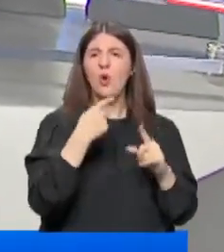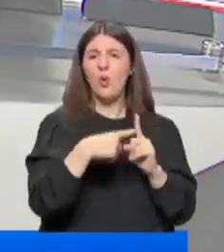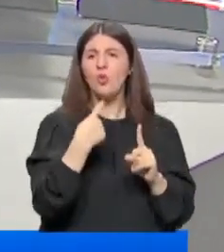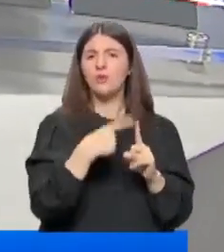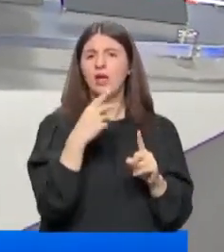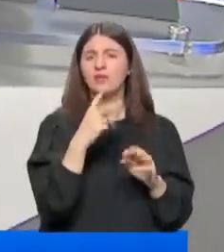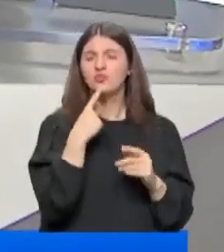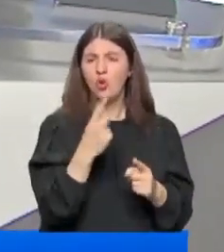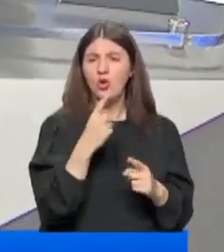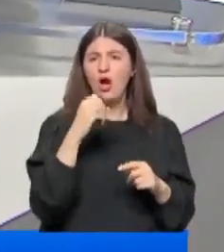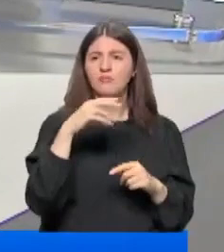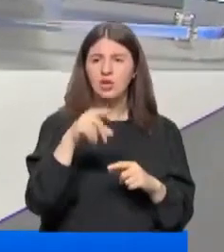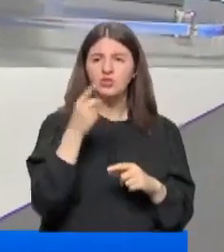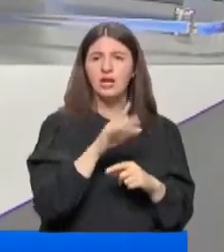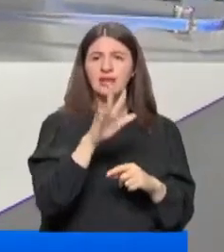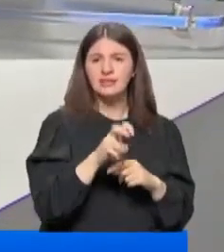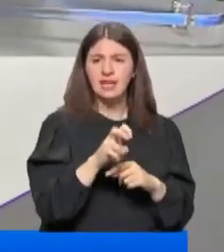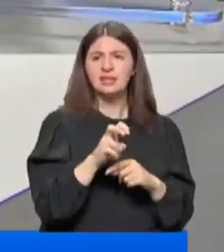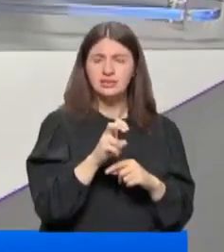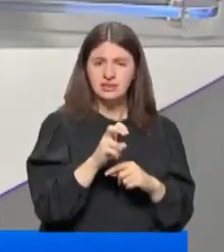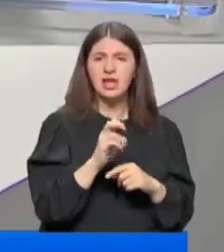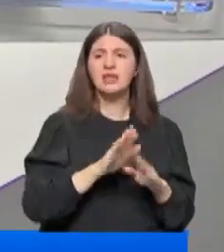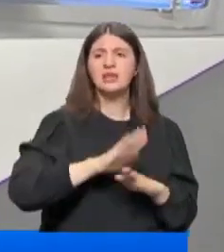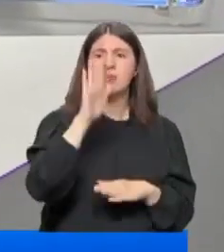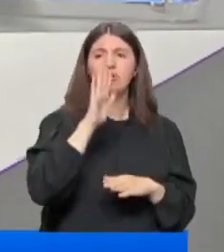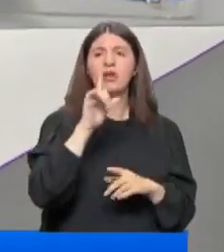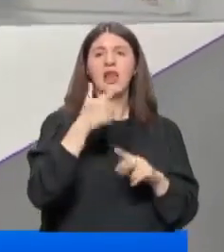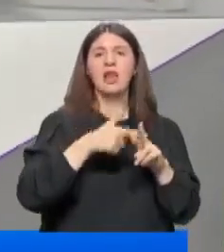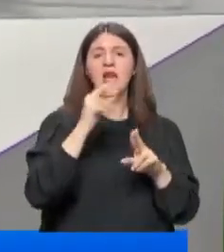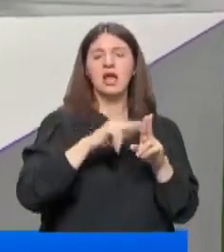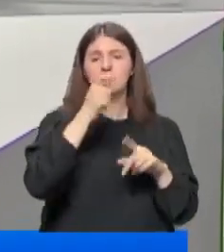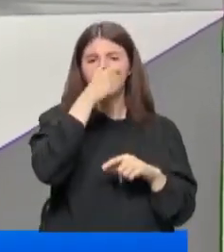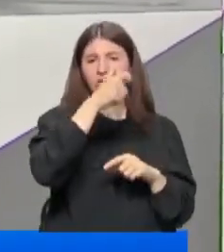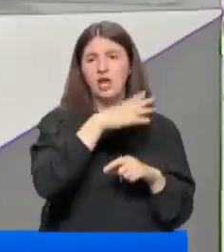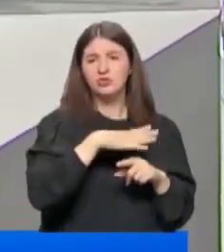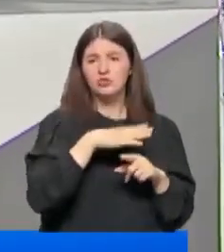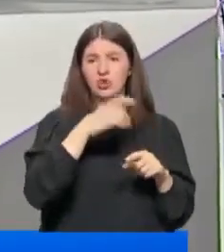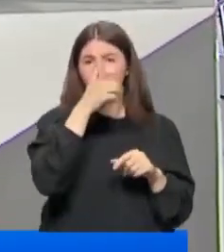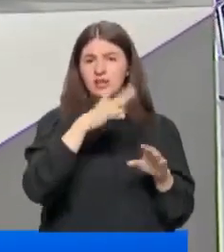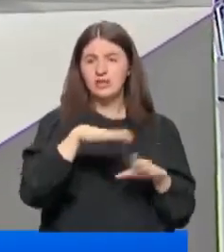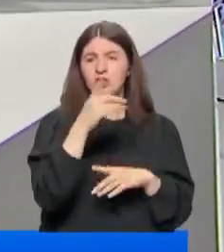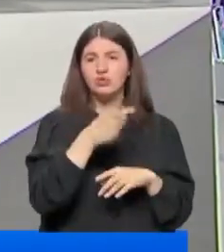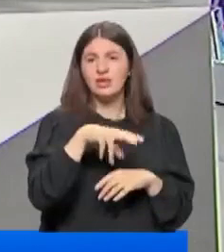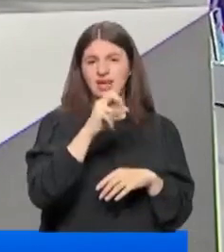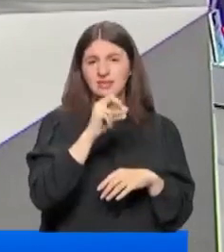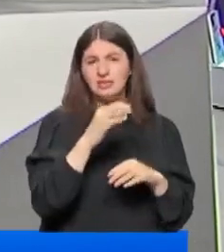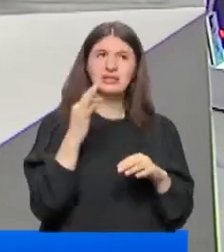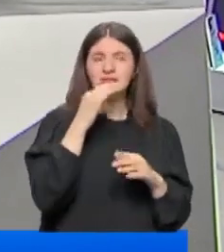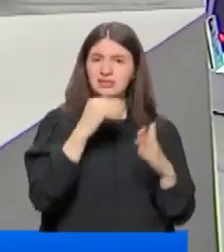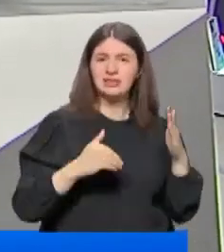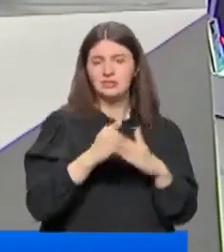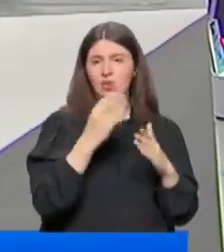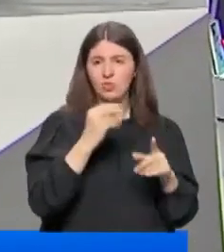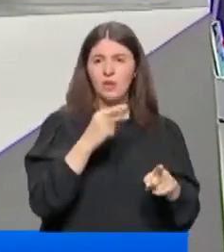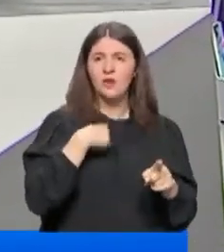gibi söylüyor. AKP'ler %58'i demokratik layık bir Türkiye istiyor diyor. Türkiye genelde de %80'lere ulaşmış